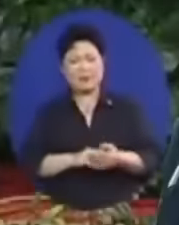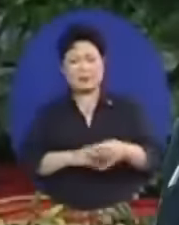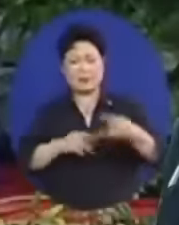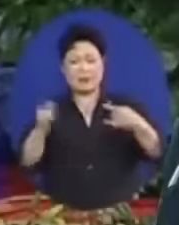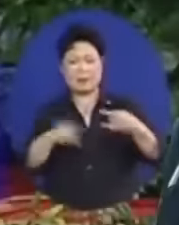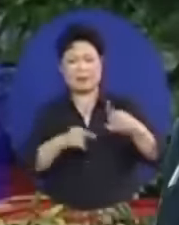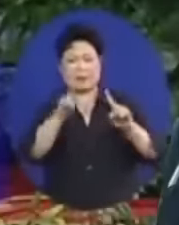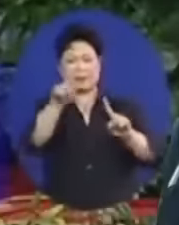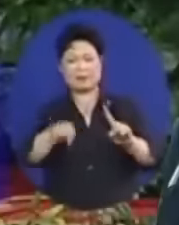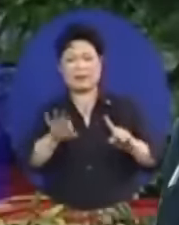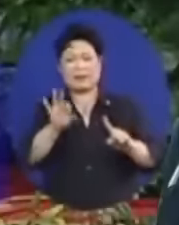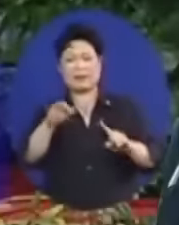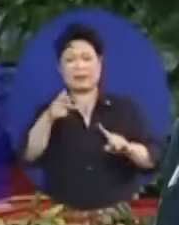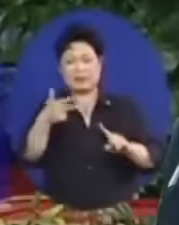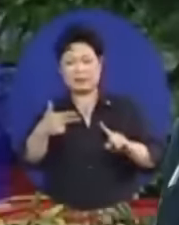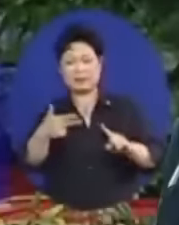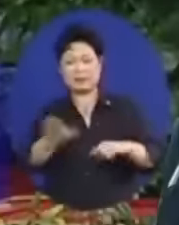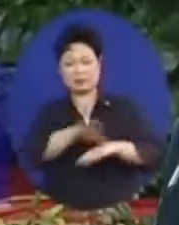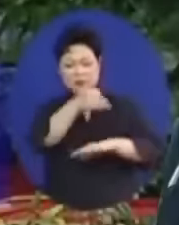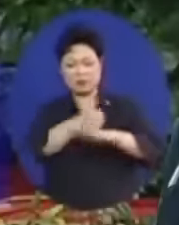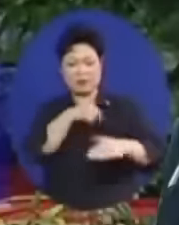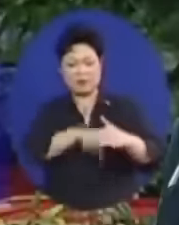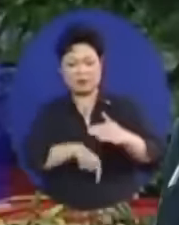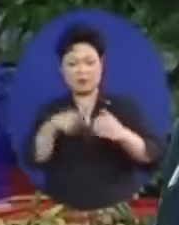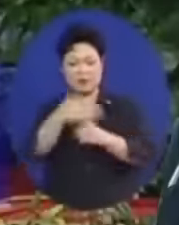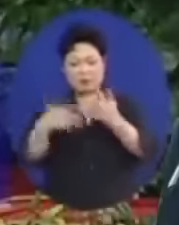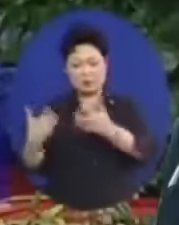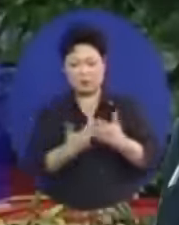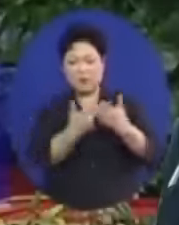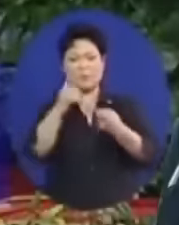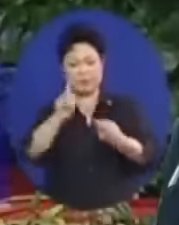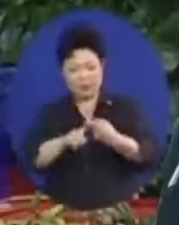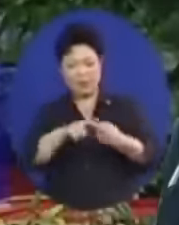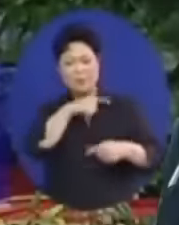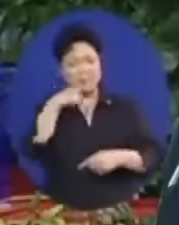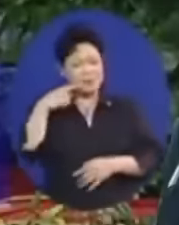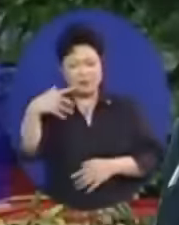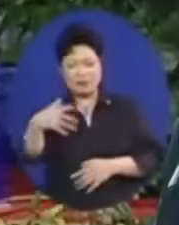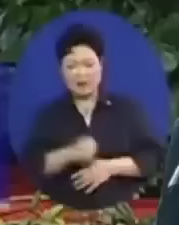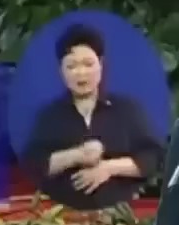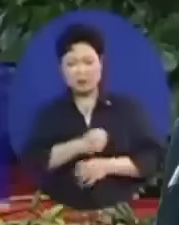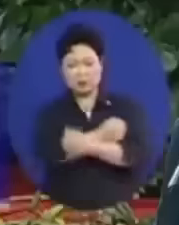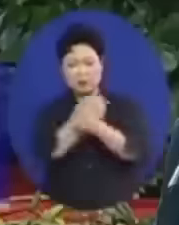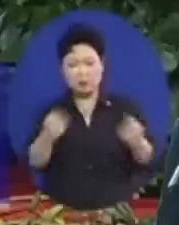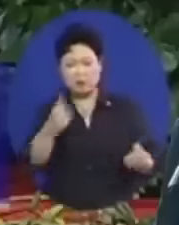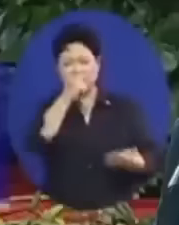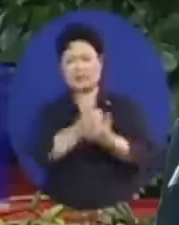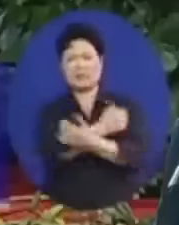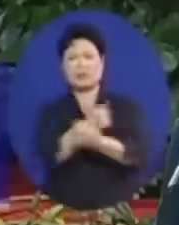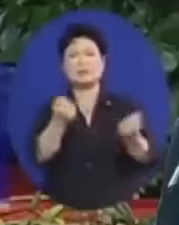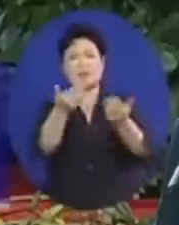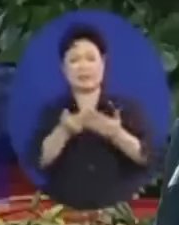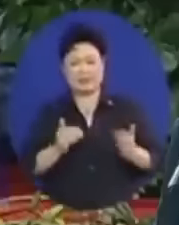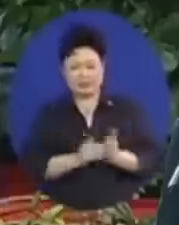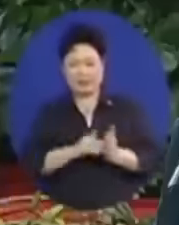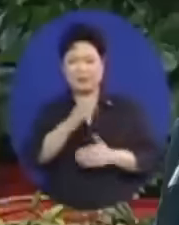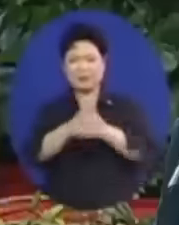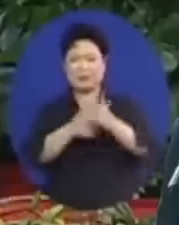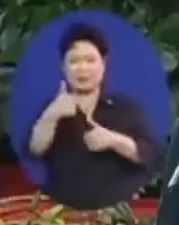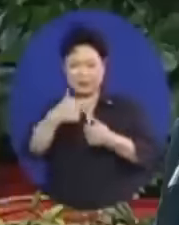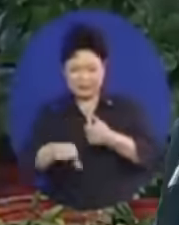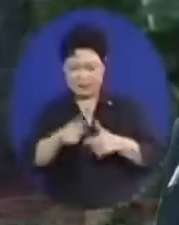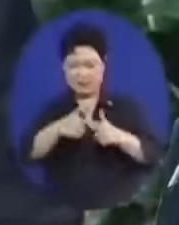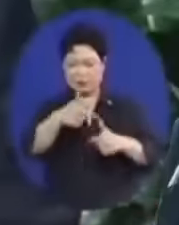1장 7절에 우리는 그리스도 안에서 그의 은혜의 풍성함을 따라 그의 피로 말미암아 속량꽃 죄사함을 받았느니라. 하나님의